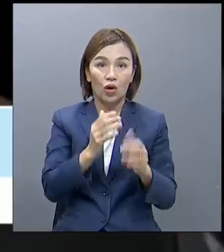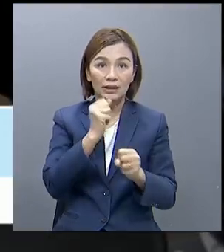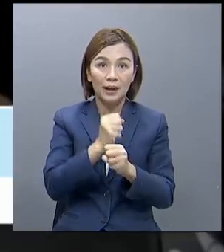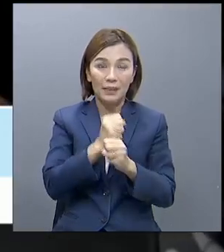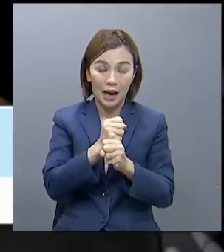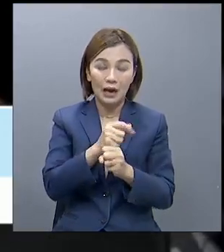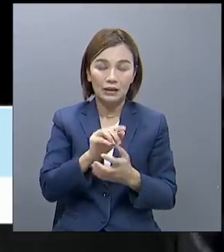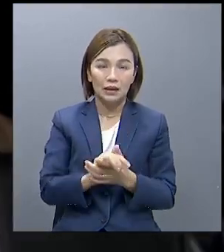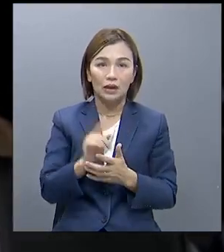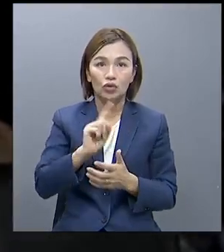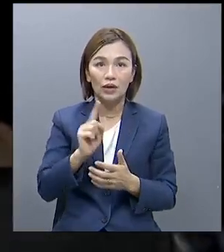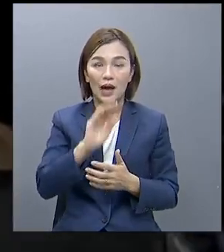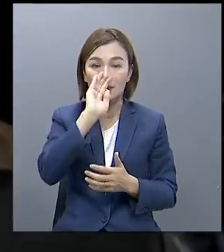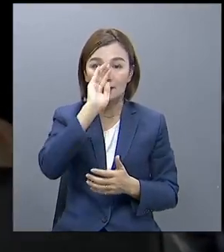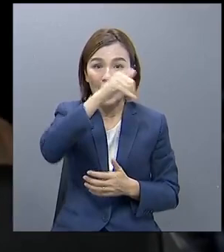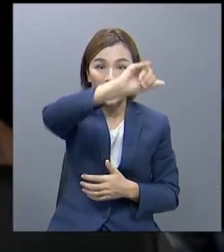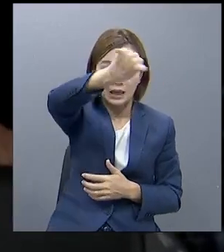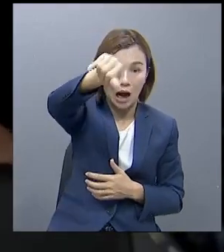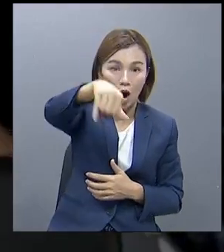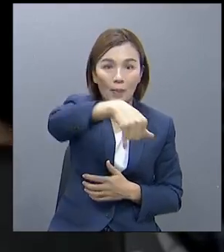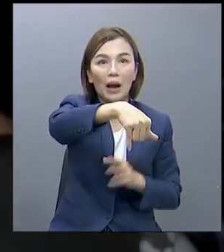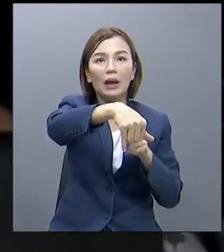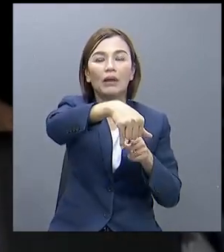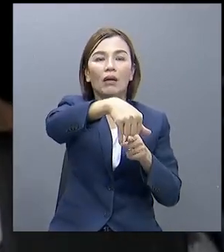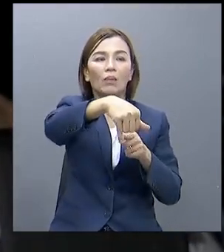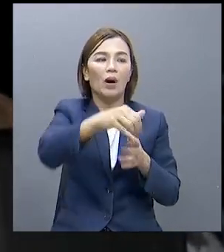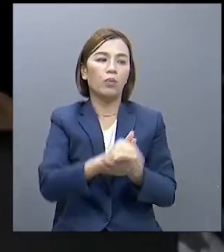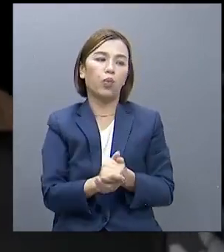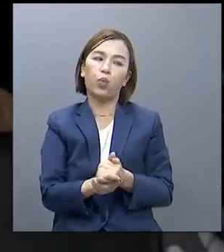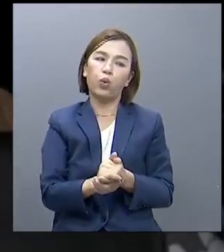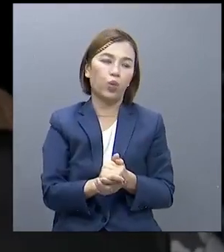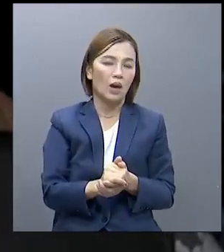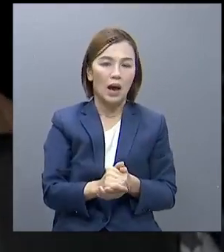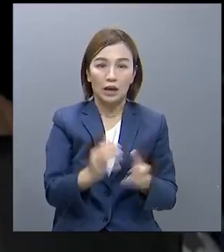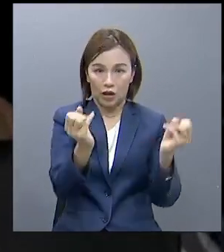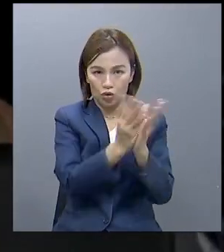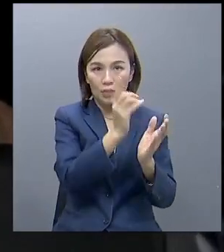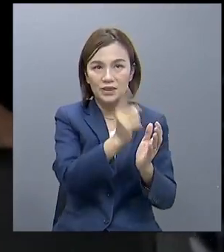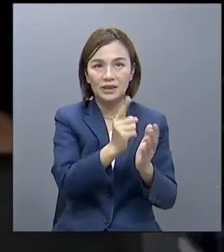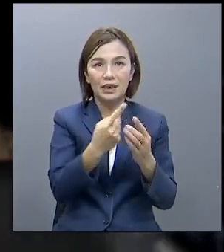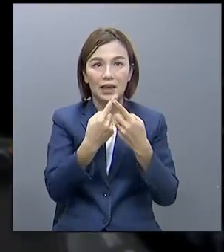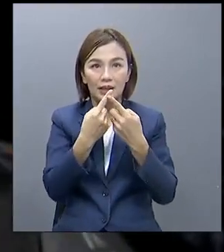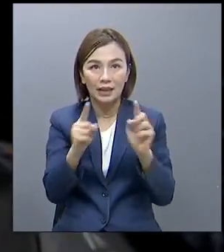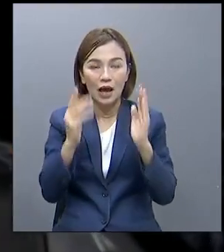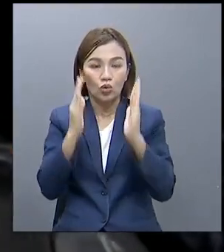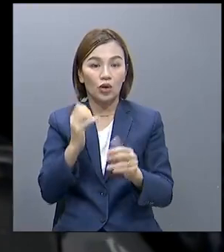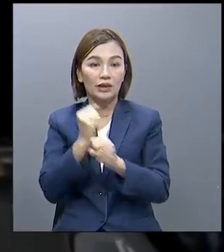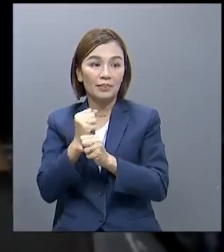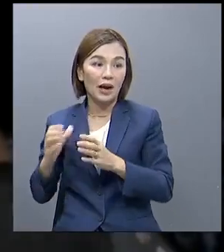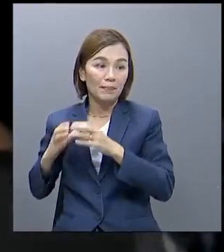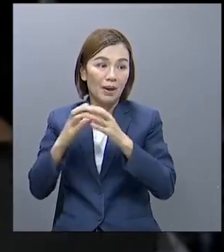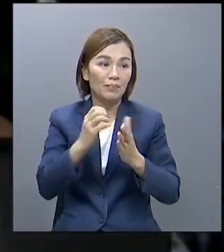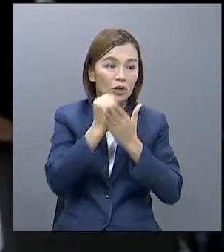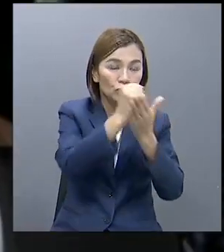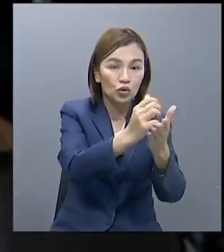ข้าไปเนี่ยความเสียหายมันจะมากถ้าเกิดทางเจ้าหน้าที่ยังเข้าไม่ถึงแต่ถ้าเกิดทางเจ้าหน้าที่เข้าถึงนะครับความเสียหายก็จะน้อยลงนะครับเพราะว่าเราจะได้ตาม